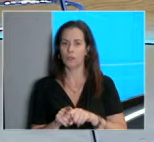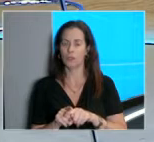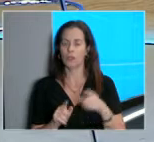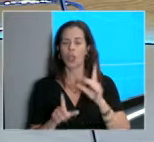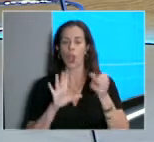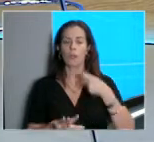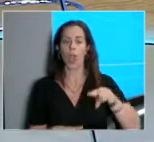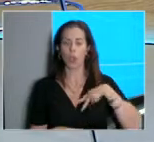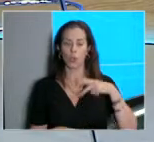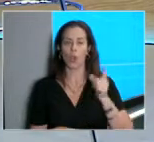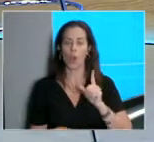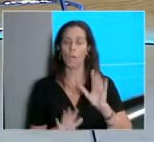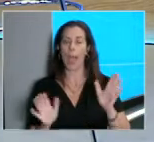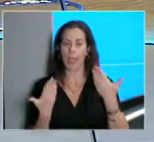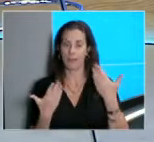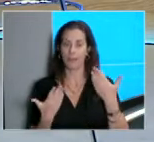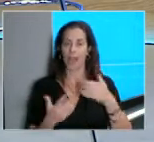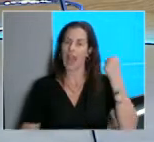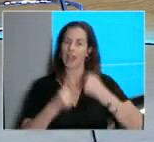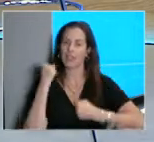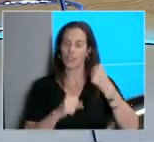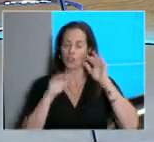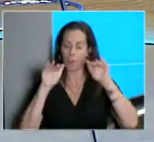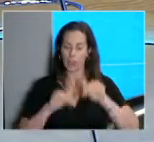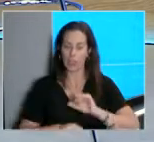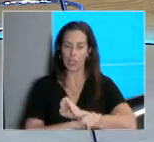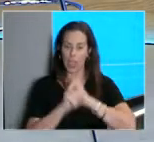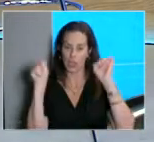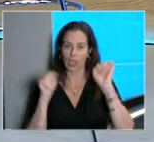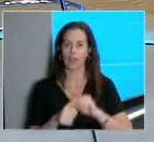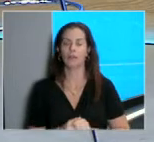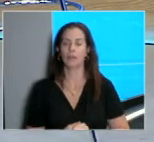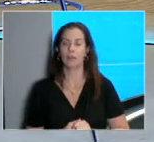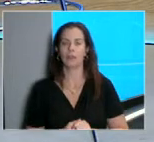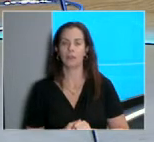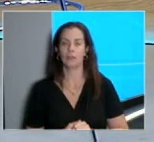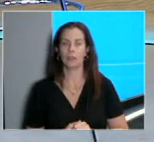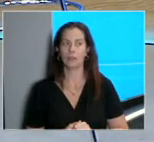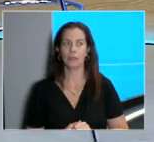לאי-נטילת אחריות, לפחות לא במיידי, על הפצצות של מחסני נשק ודברים מן הסוג הזה,